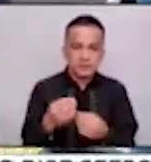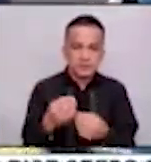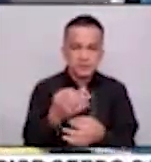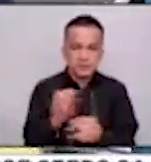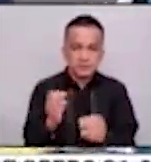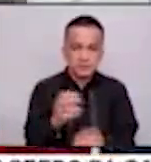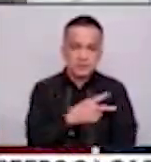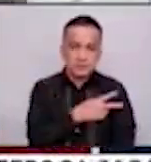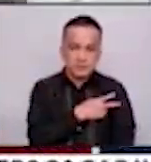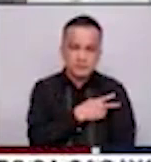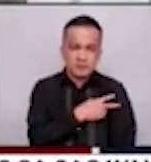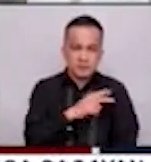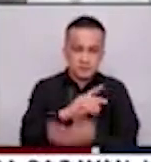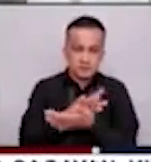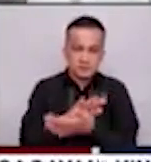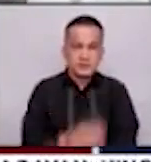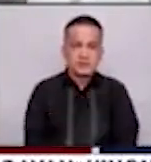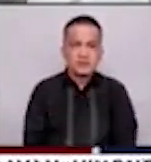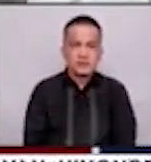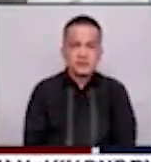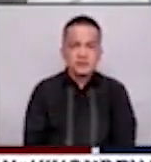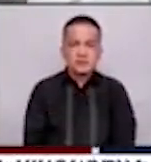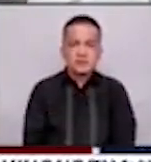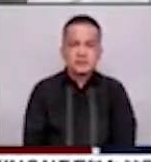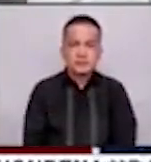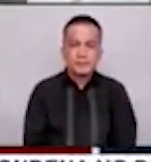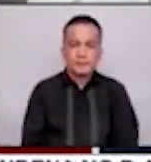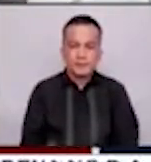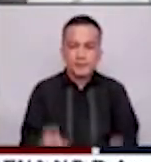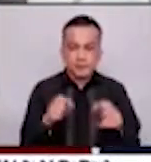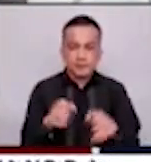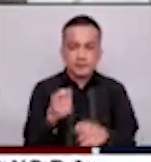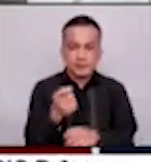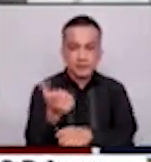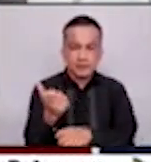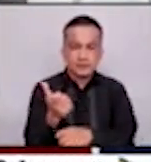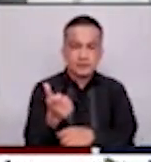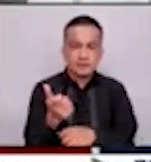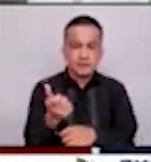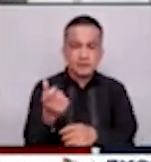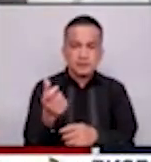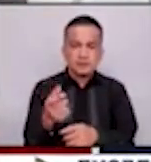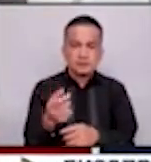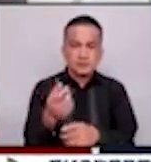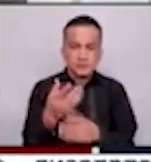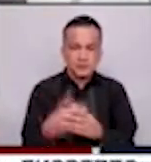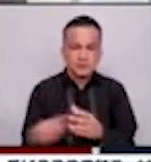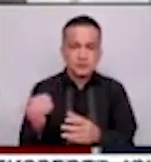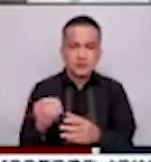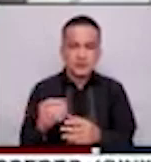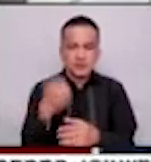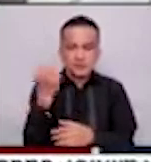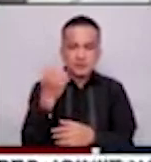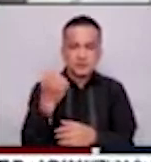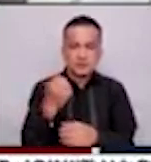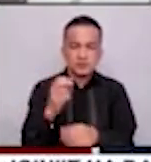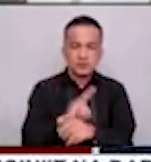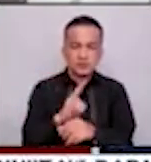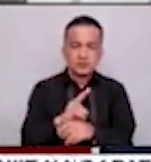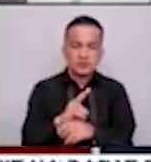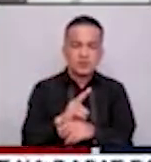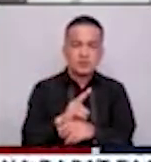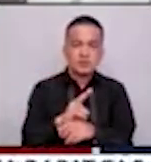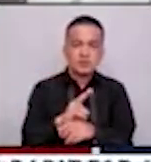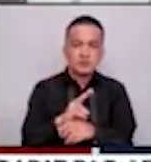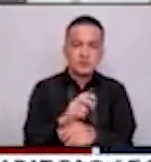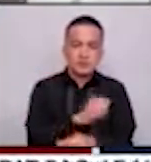sa COVID-19. In the event na tatanggalin yan, mawala na yung visa ng emergency use authorization, kawawa naman